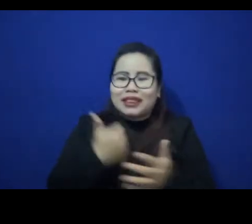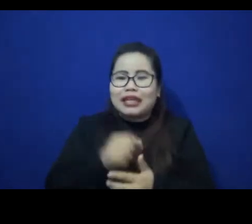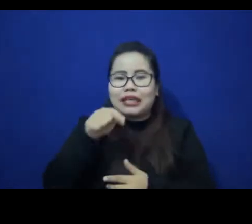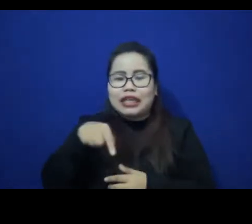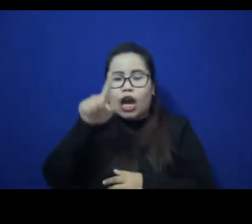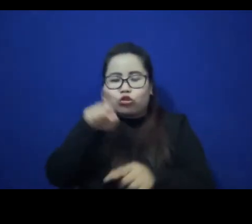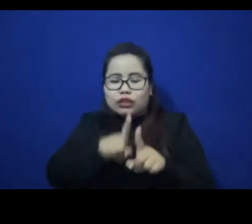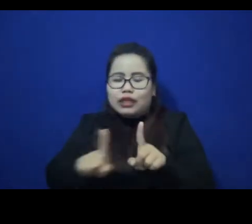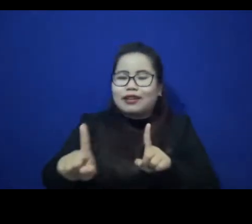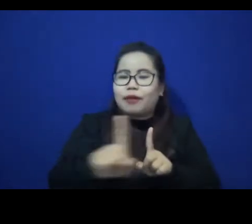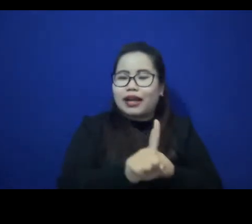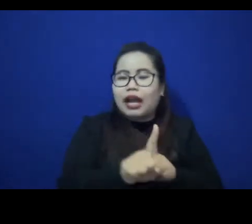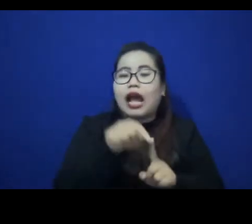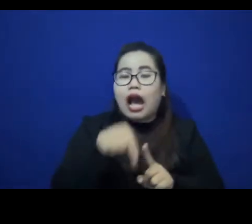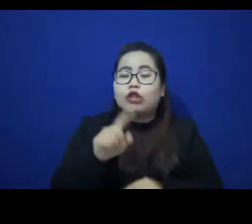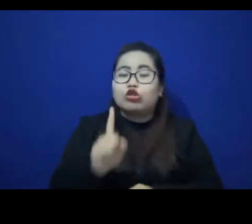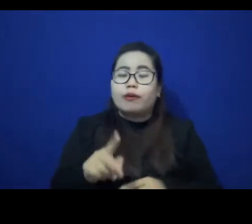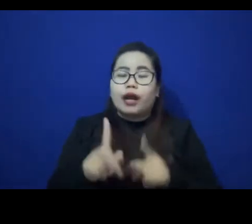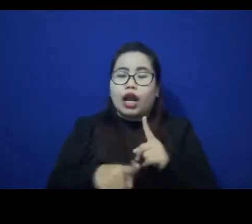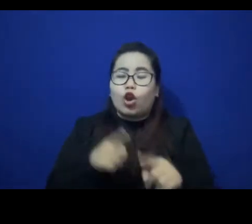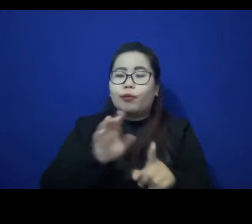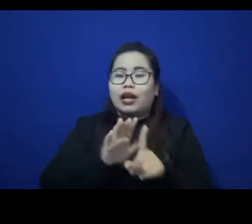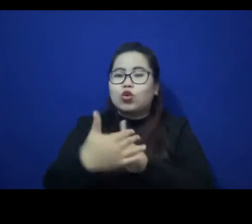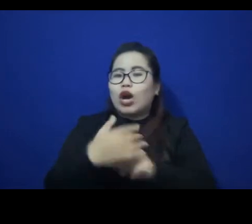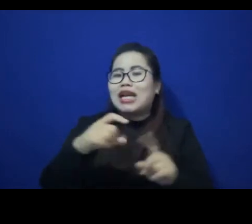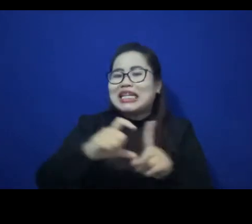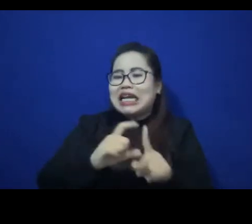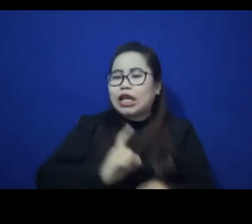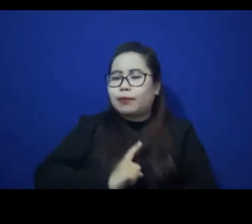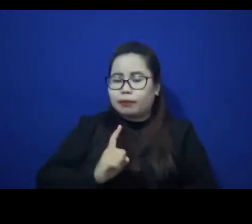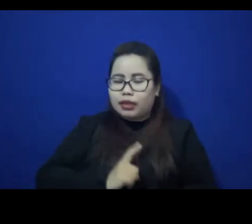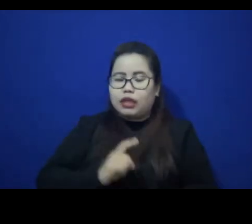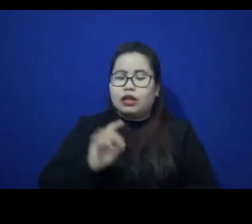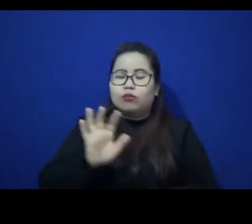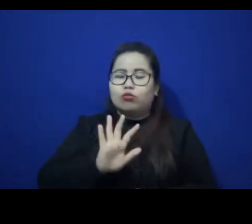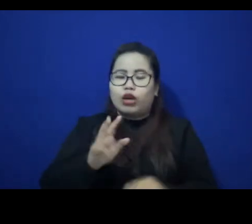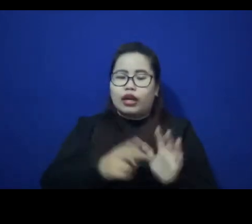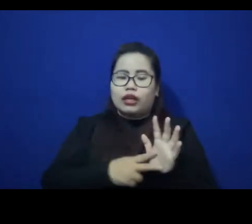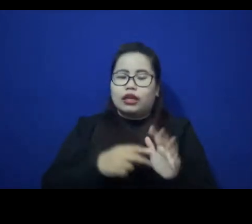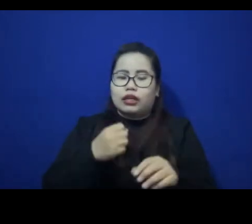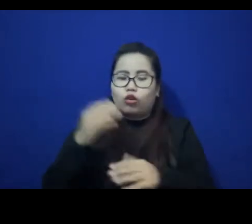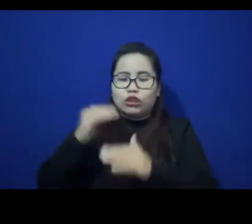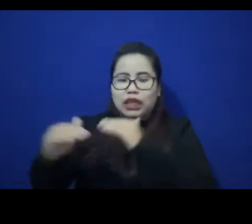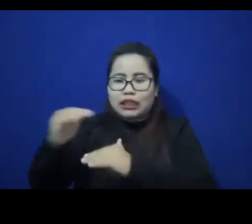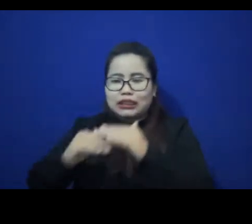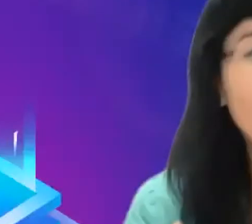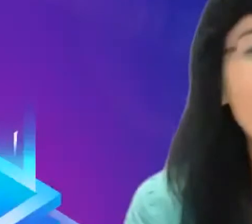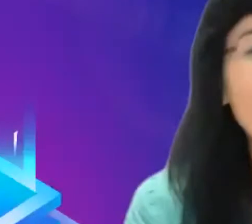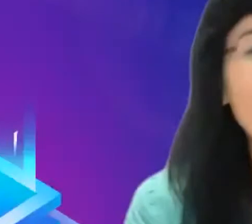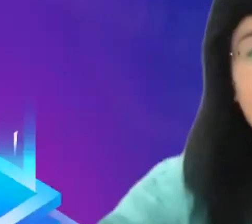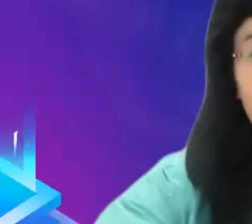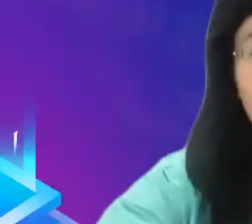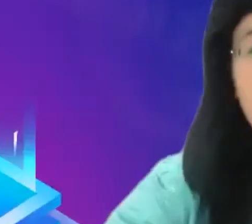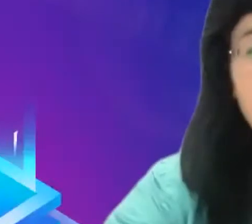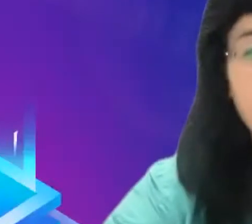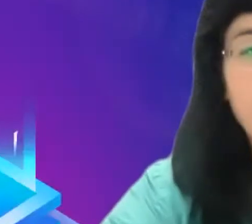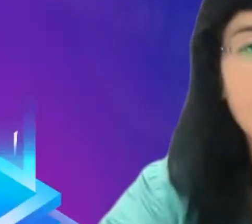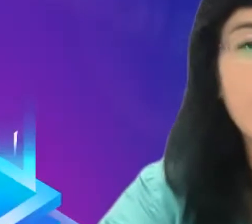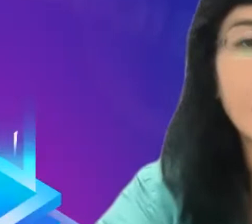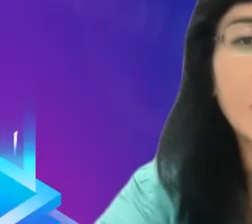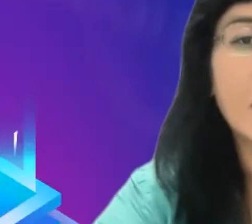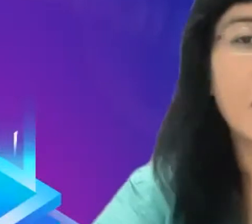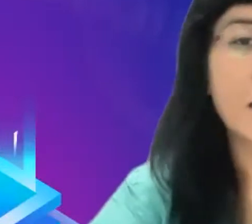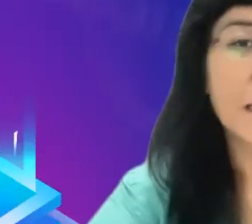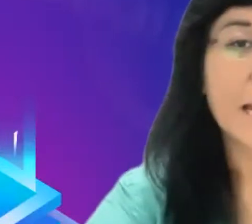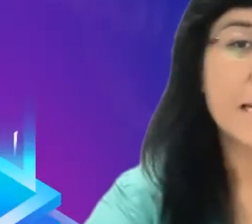Oleh karena itu perlindungan data pribadi itu non-negotiable itu penting terus ketiga hubungan internasional